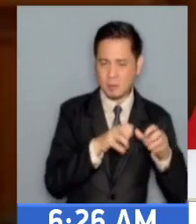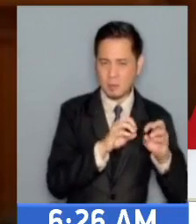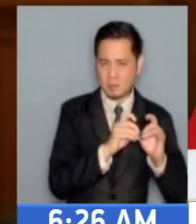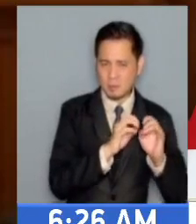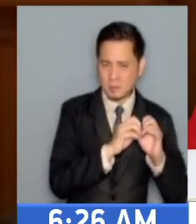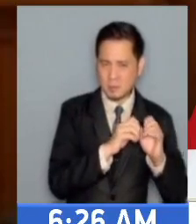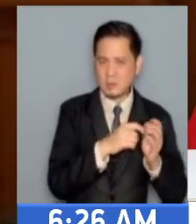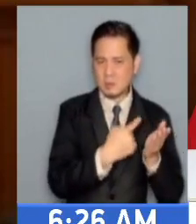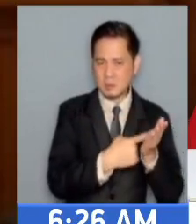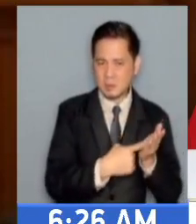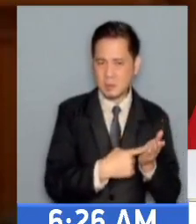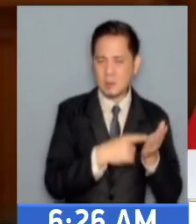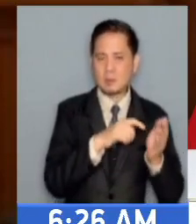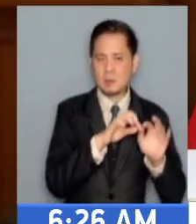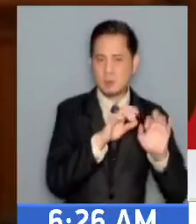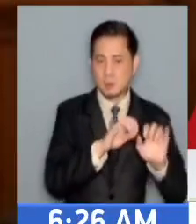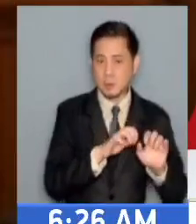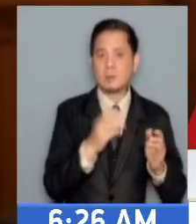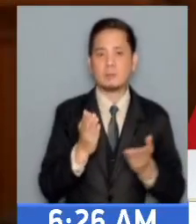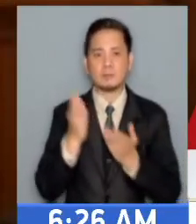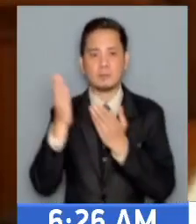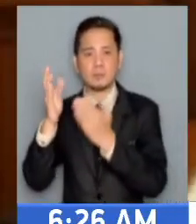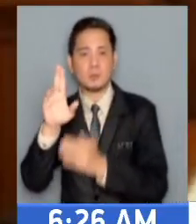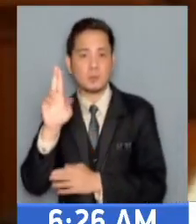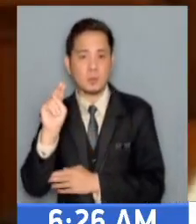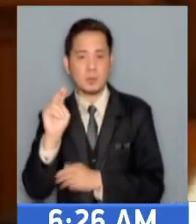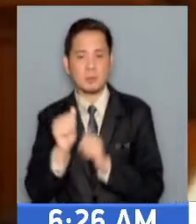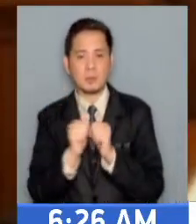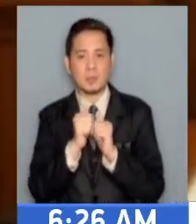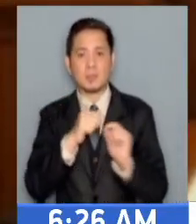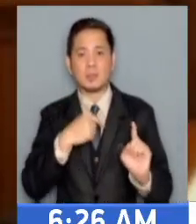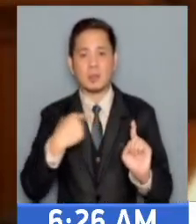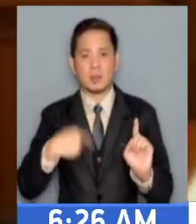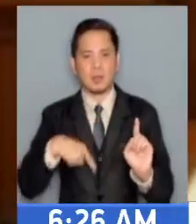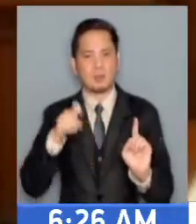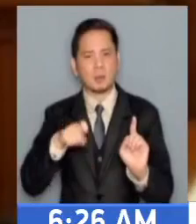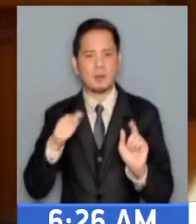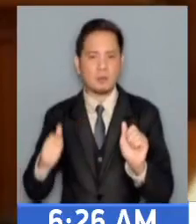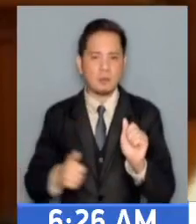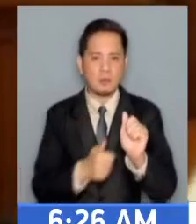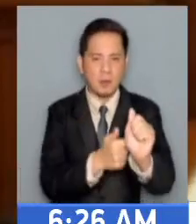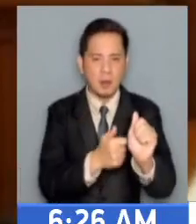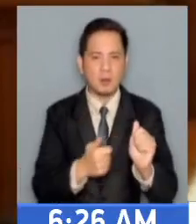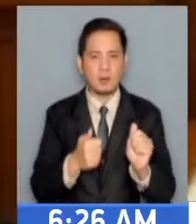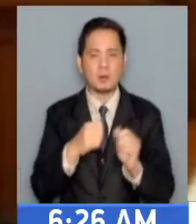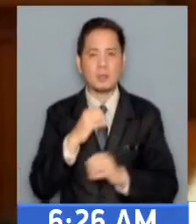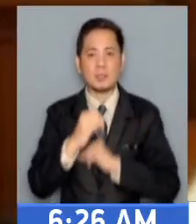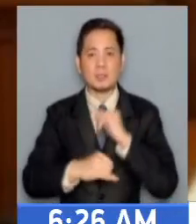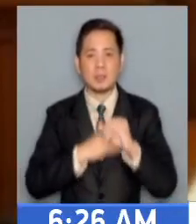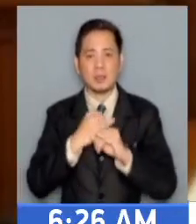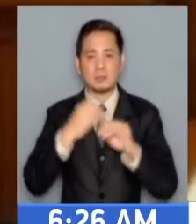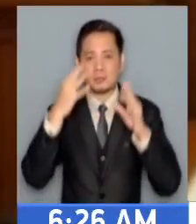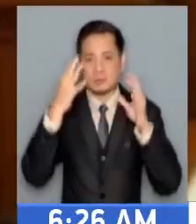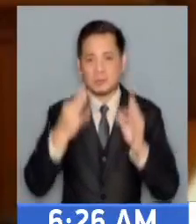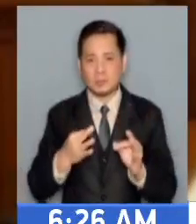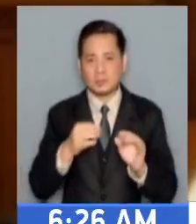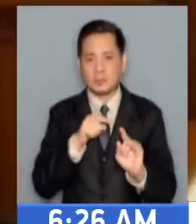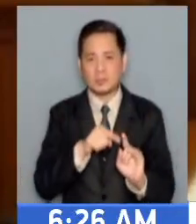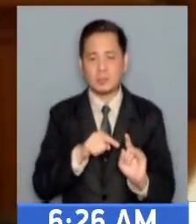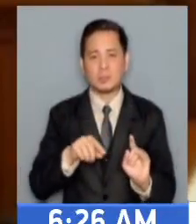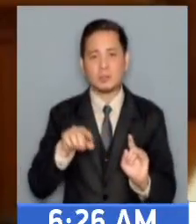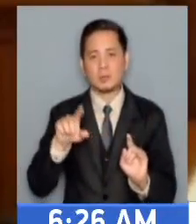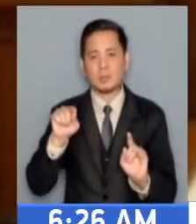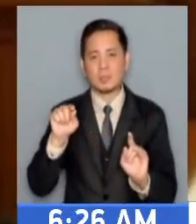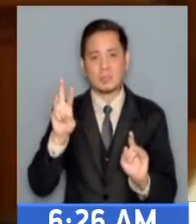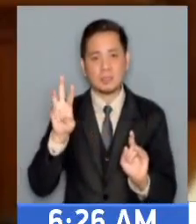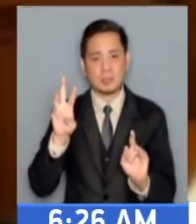must comply with the arbitral award of July 12, 2016. Now, that will be put to a vote. I think